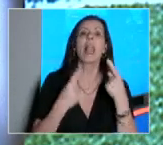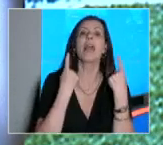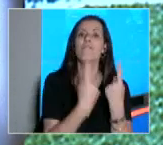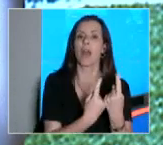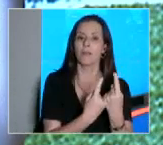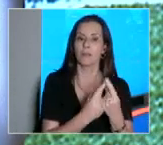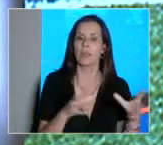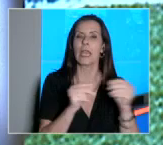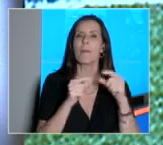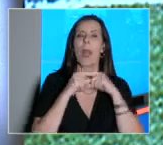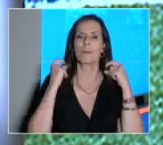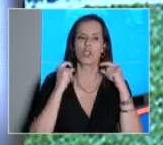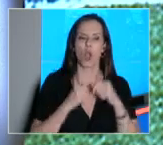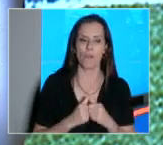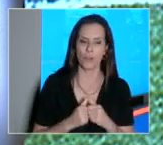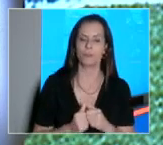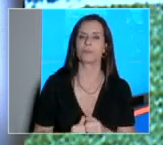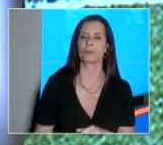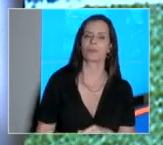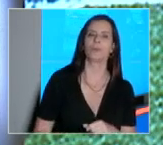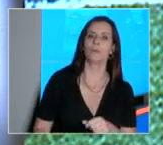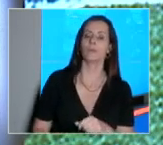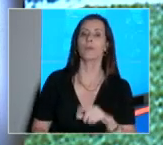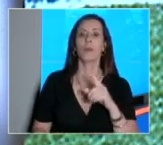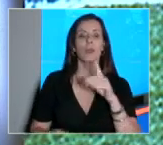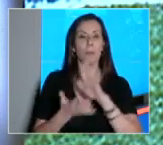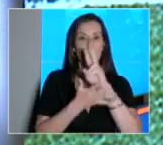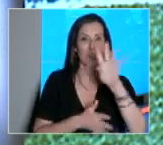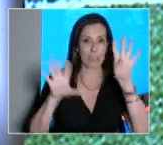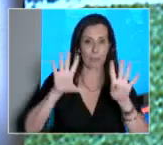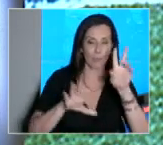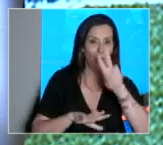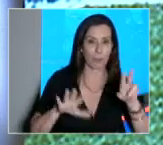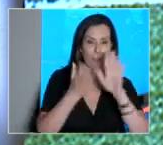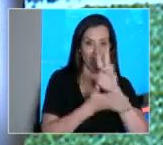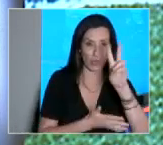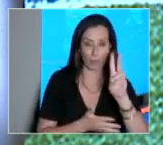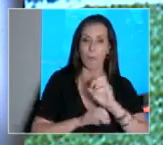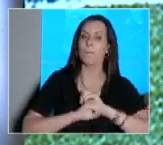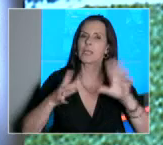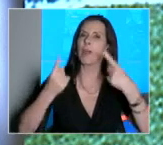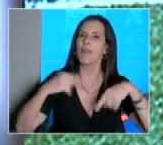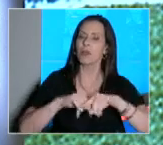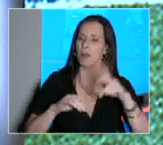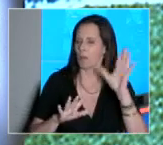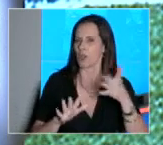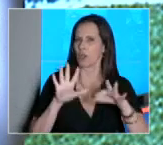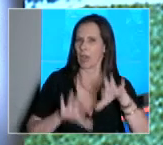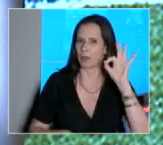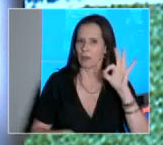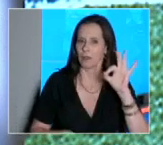עצמאית בראשות הבישוף של ליברפול, ג'יימס ג'ונס. ב-12 בספטמבר 2012 פרסמה הוועדה את